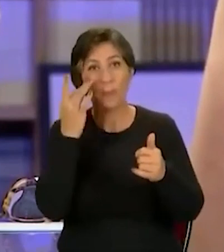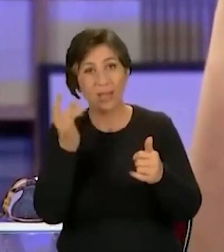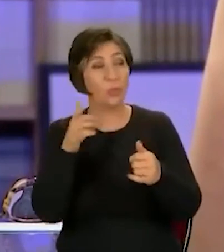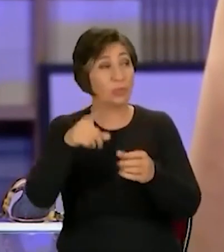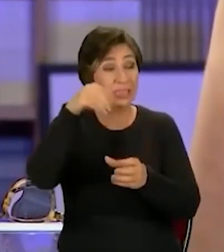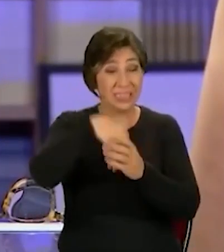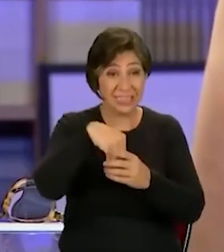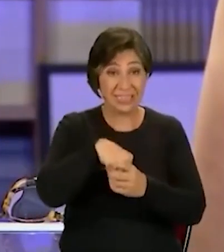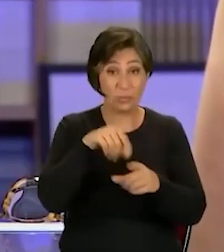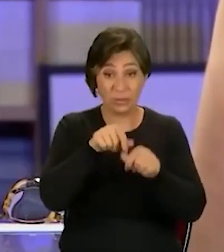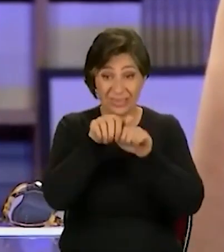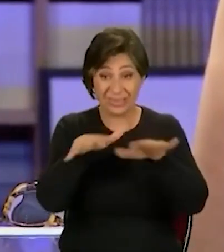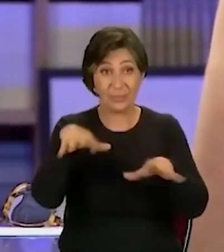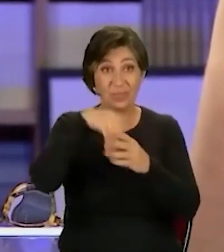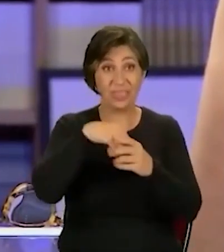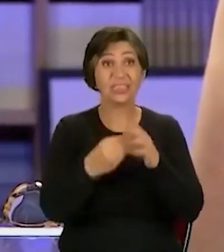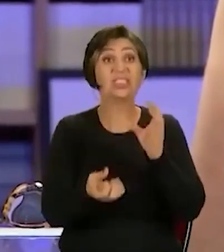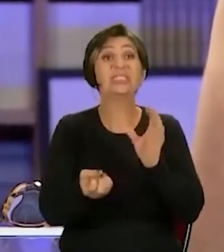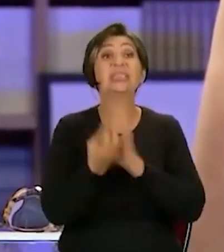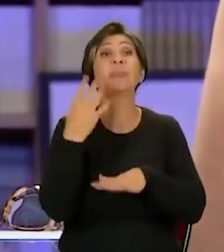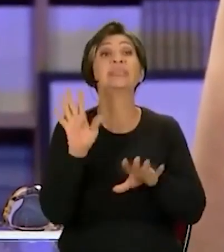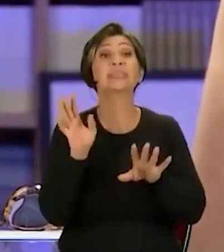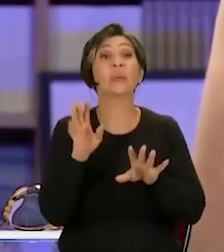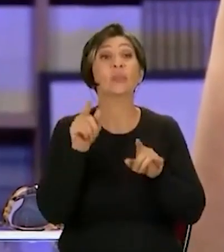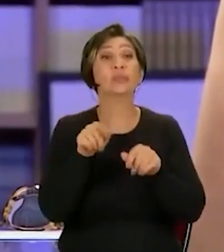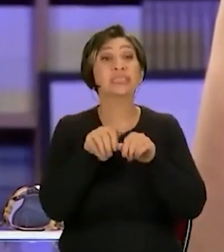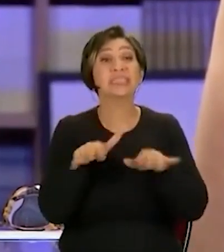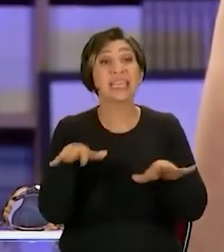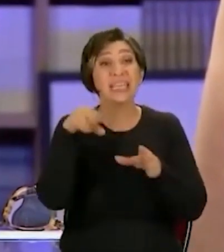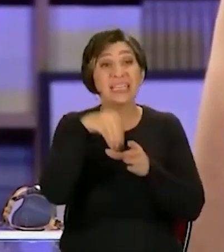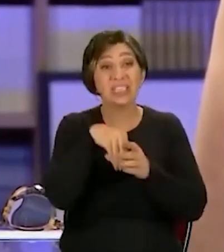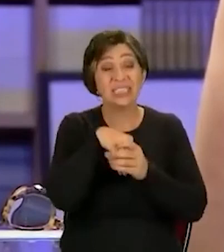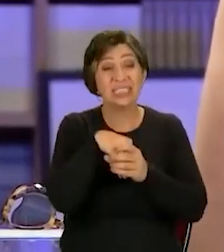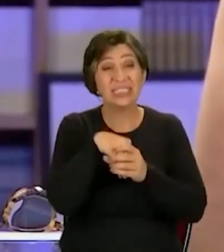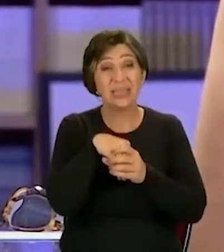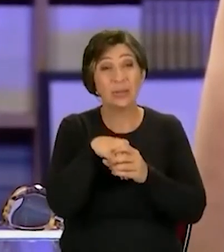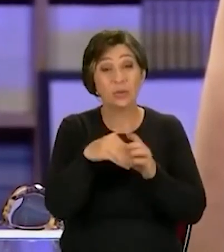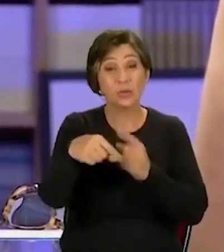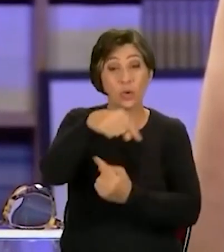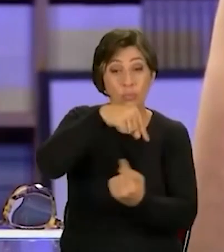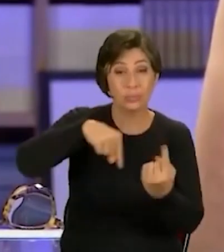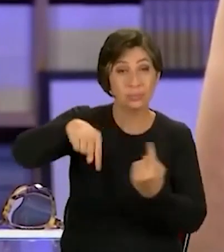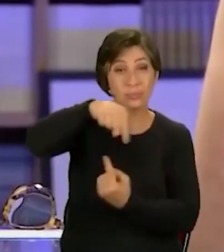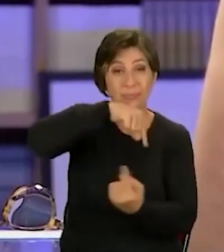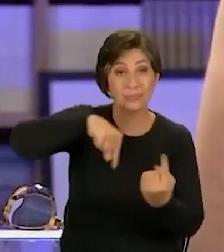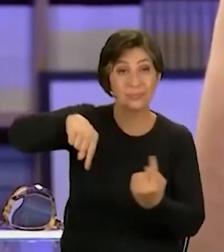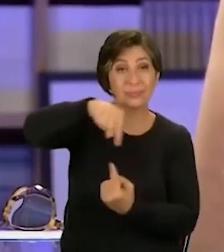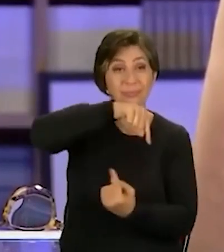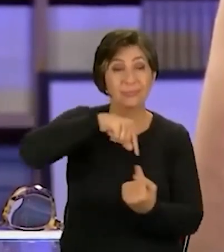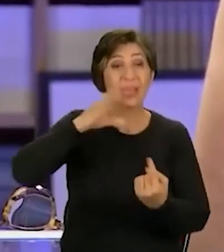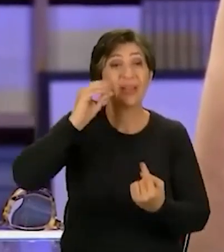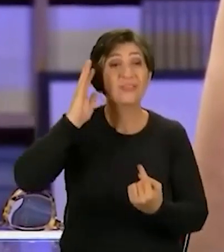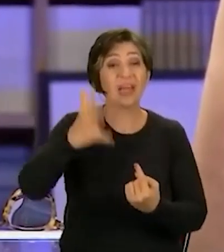Bunun içerisinden, bu sistemin içinden çıkamazsınız. Bu sistemin içerisinde dönüp duruyorsunuz. En fazla